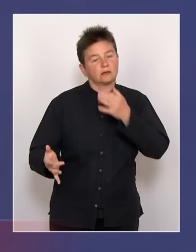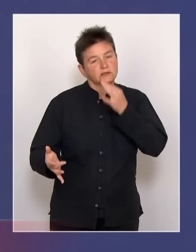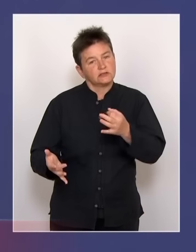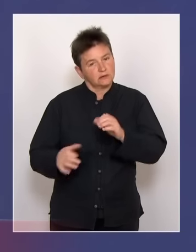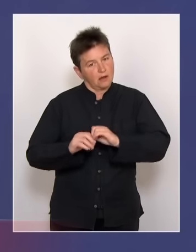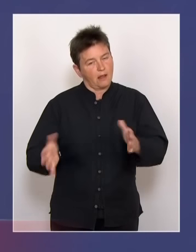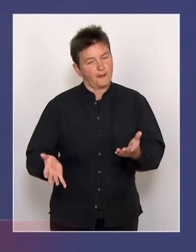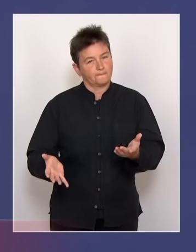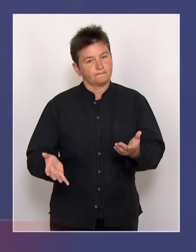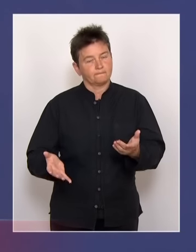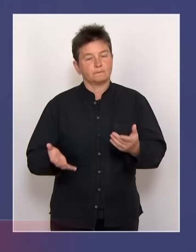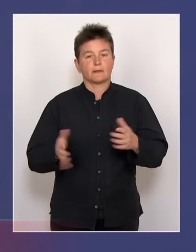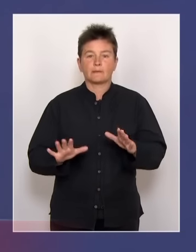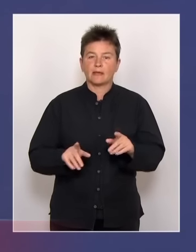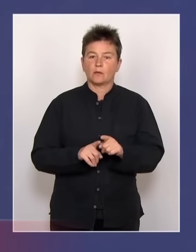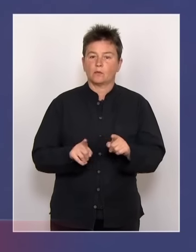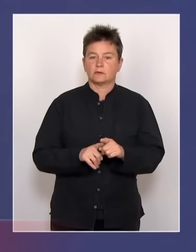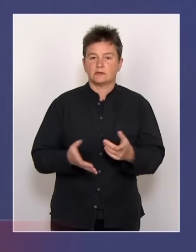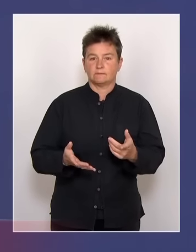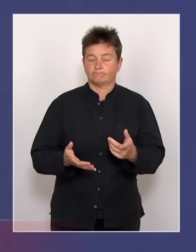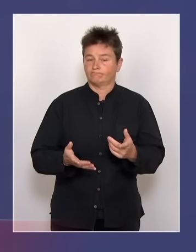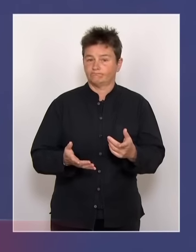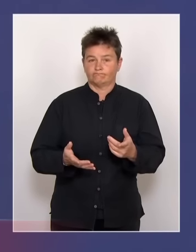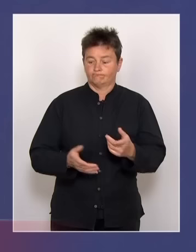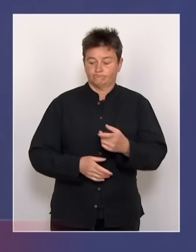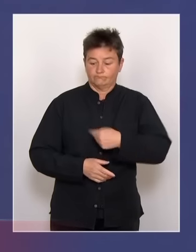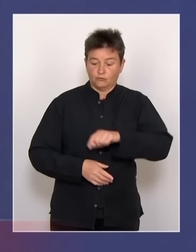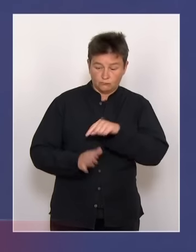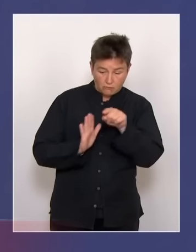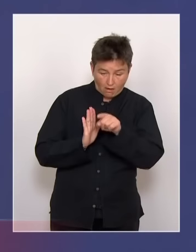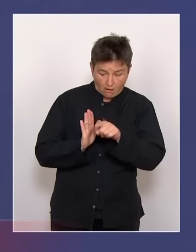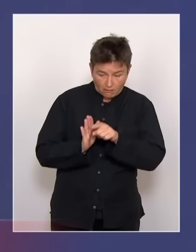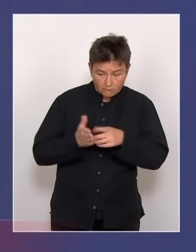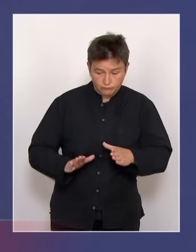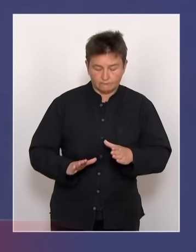défends mais nous n'en déterminons même plus les règles